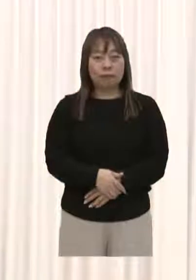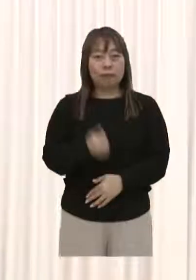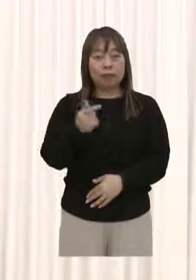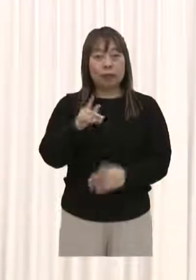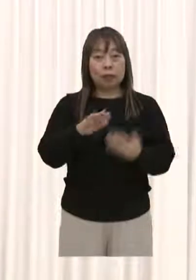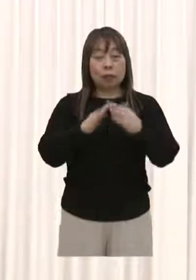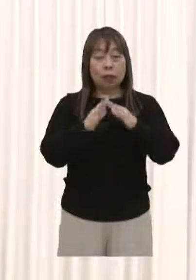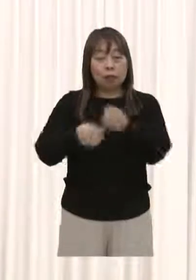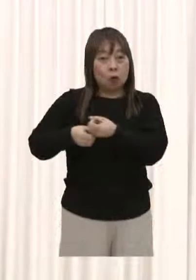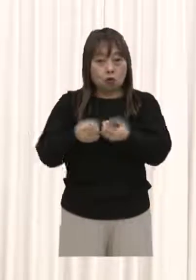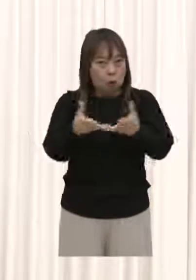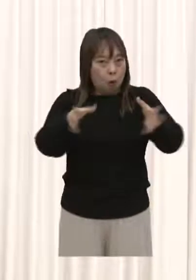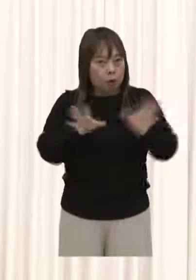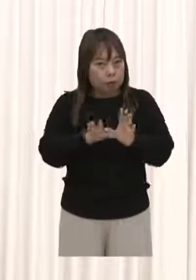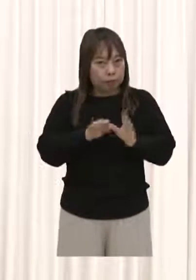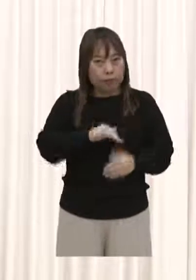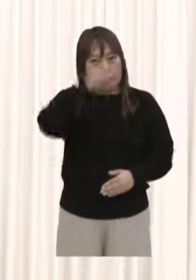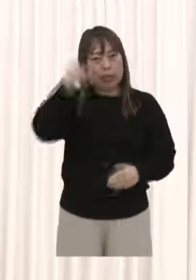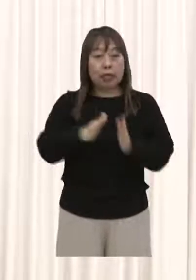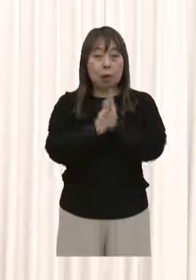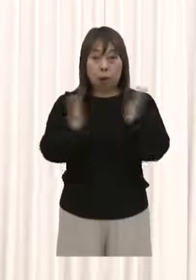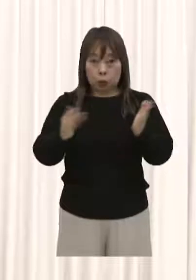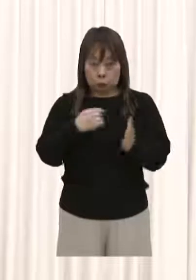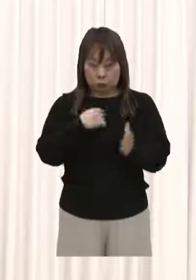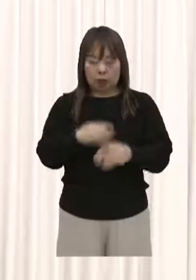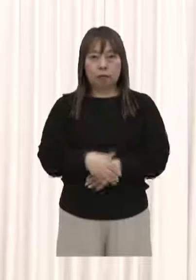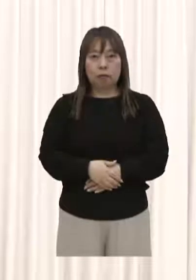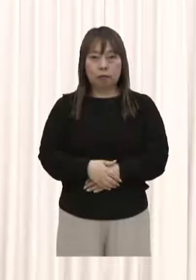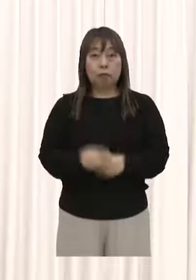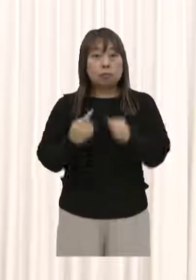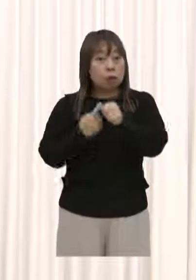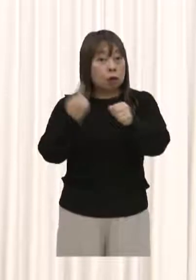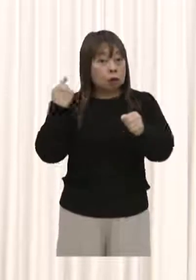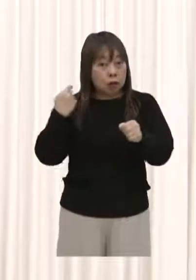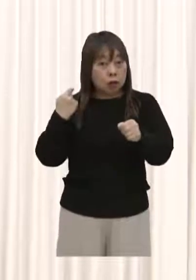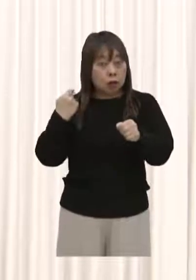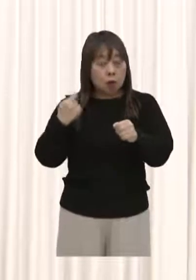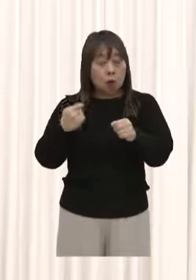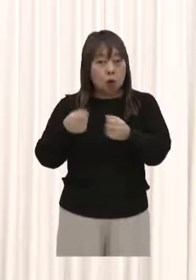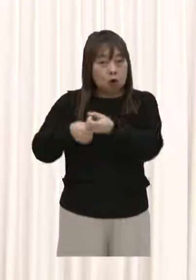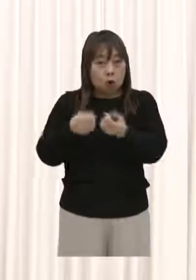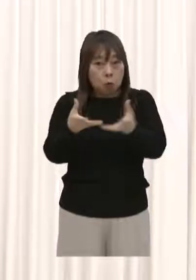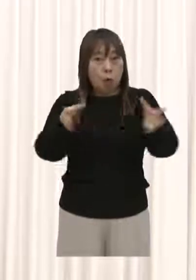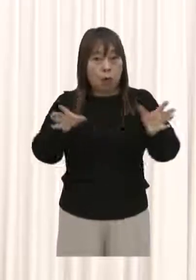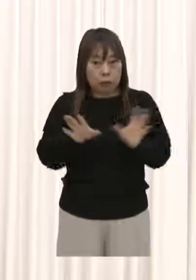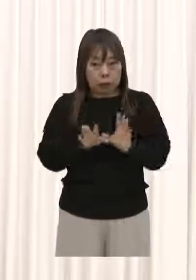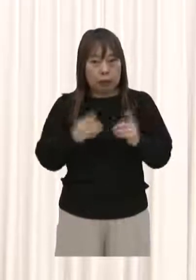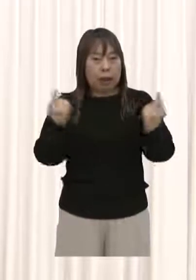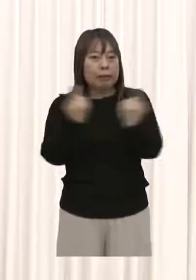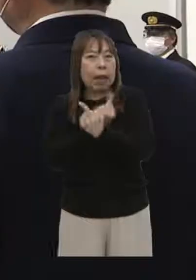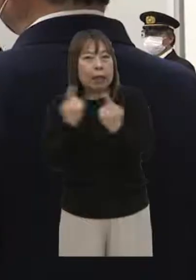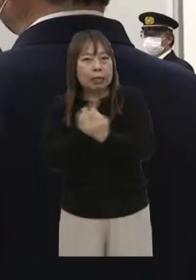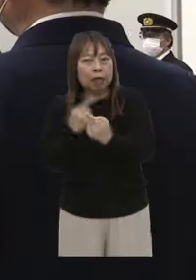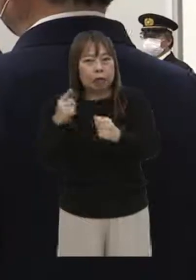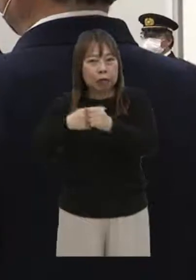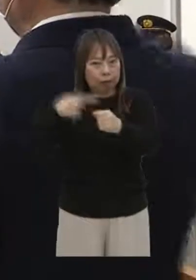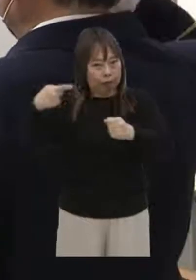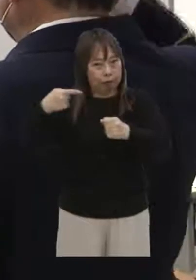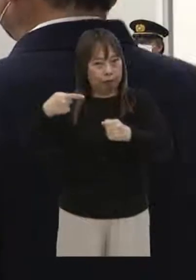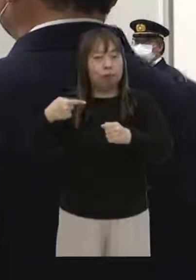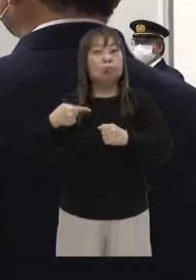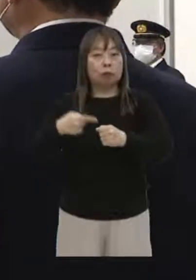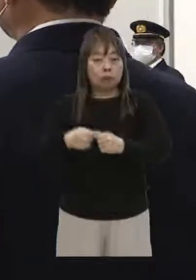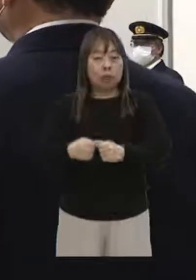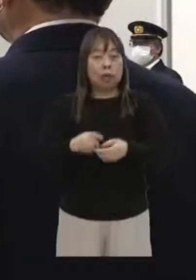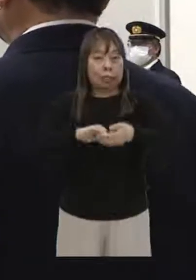高千穂消防団の山本です。昨年度消防団においては改革元年と位置付け、規